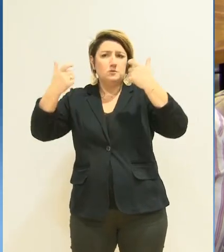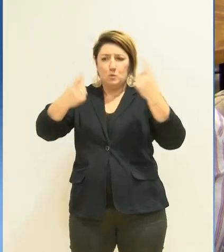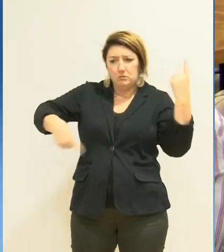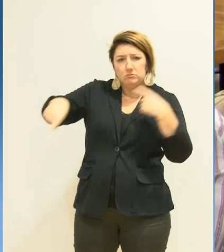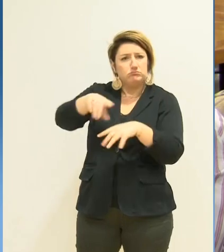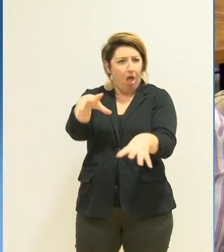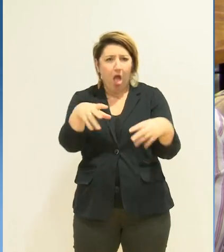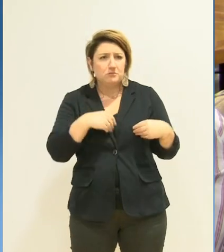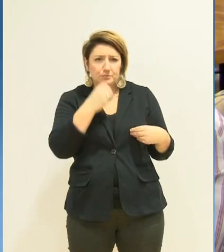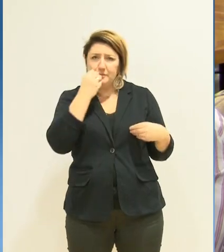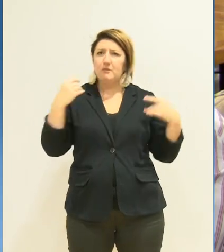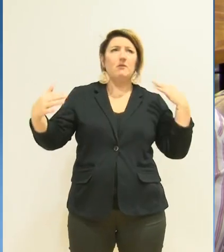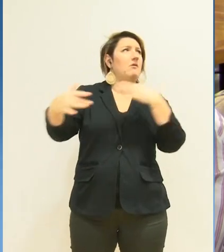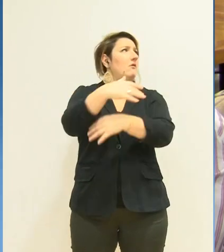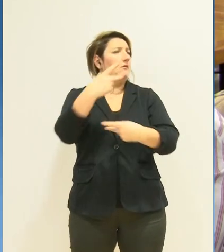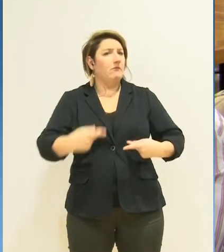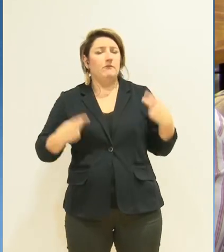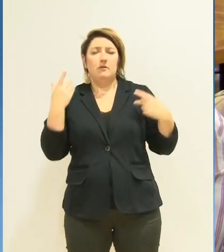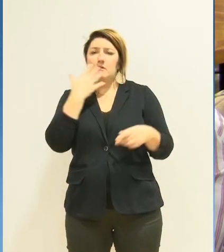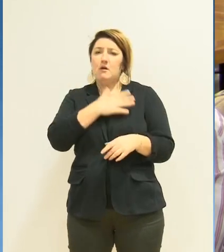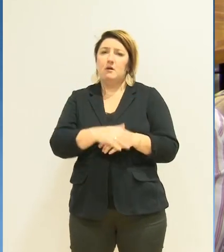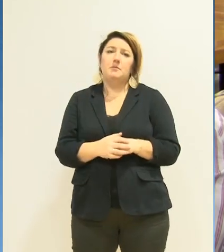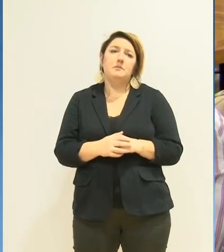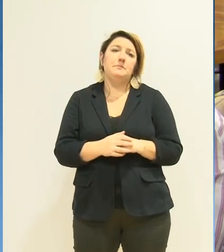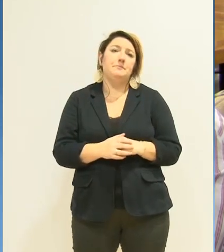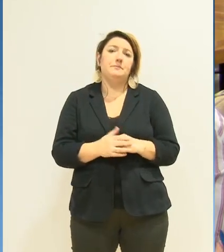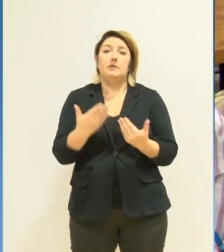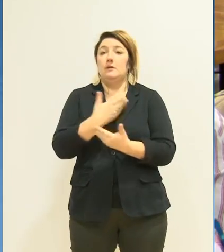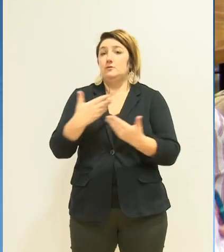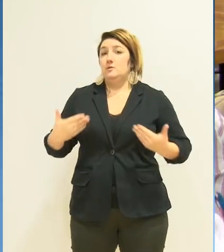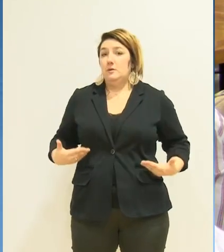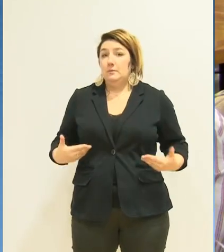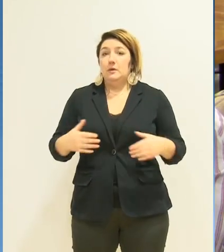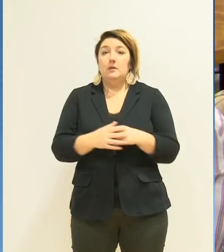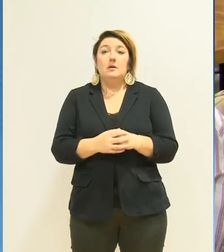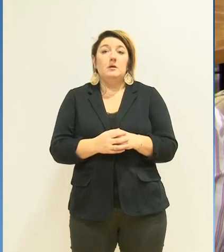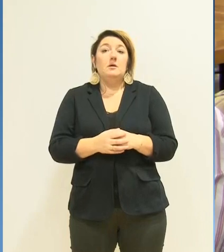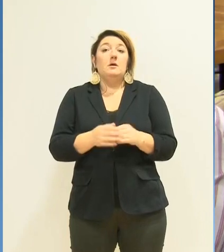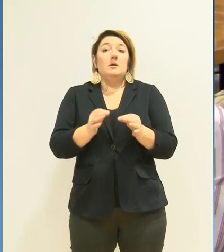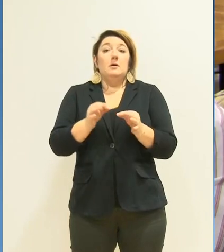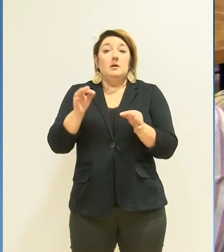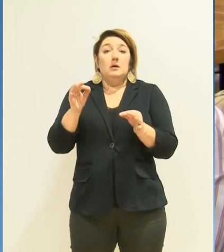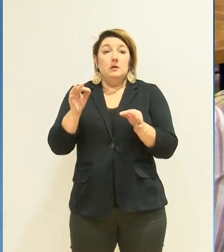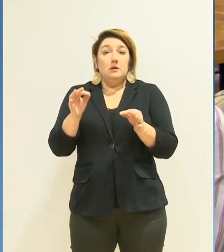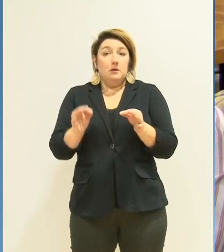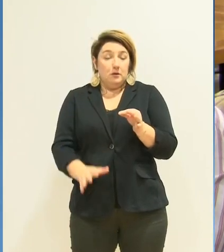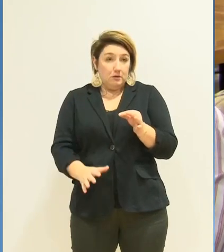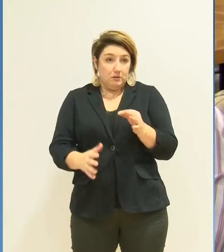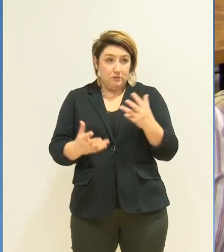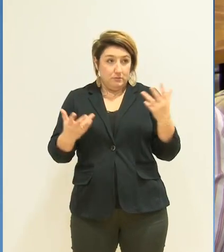il fait bon vivre ensuite je termine en concluant finalement